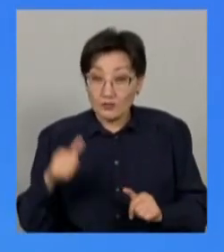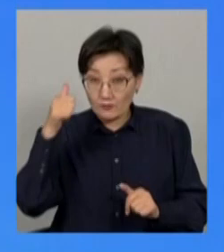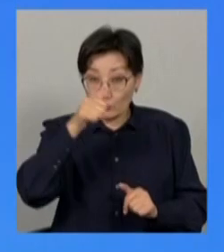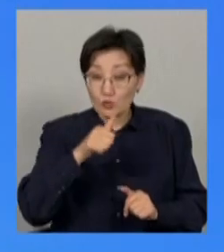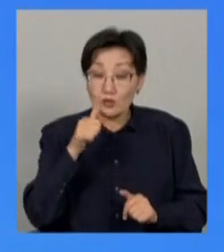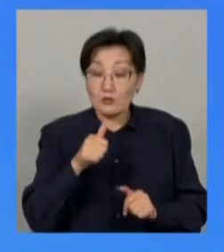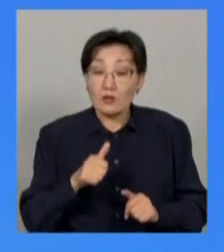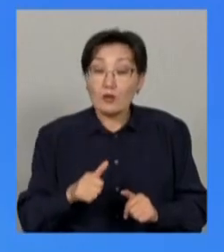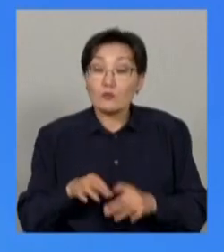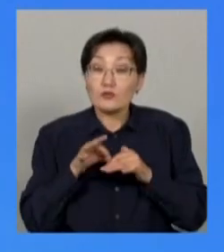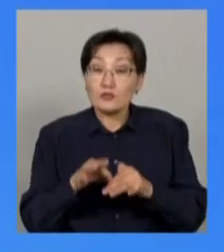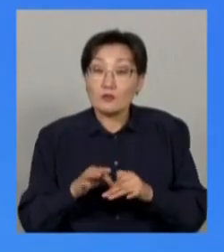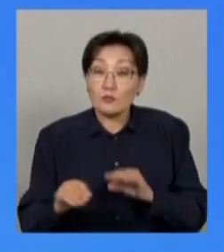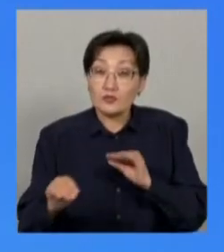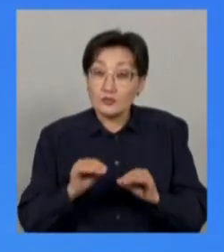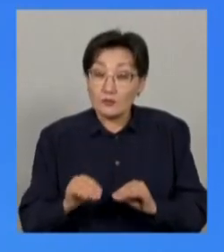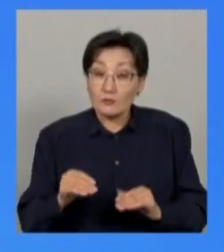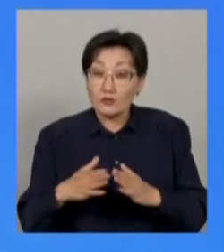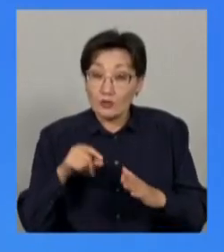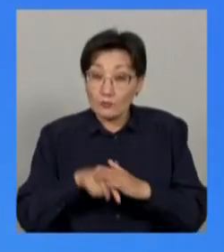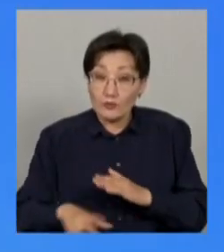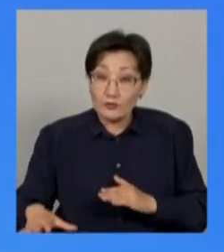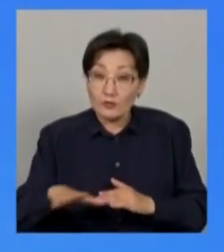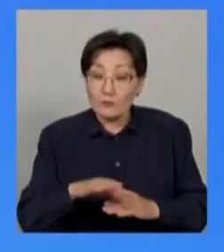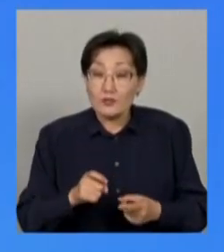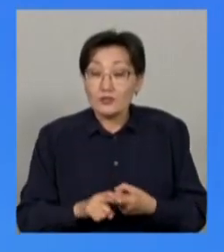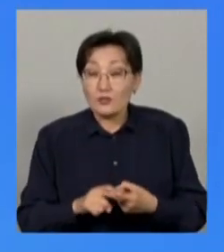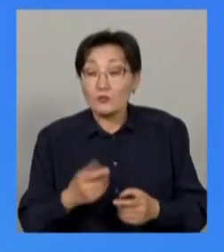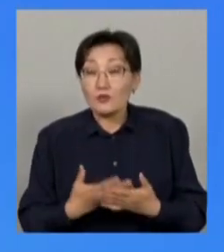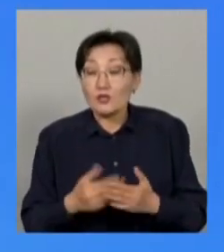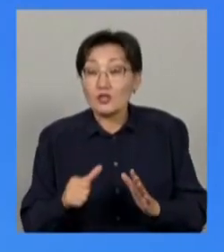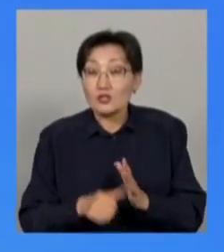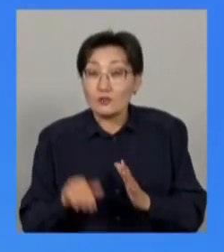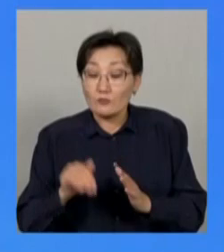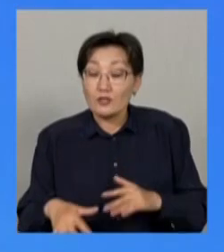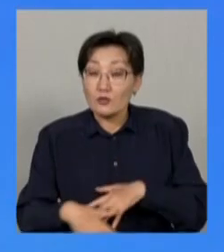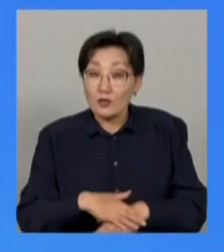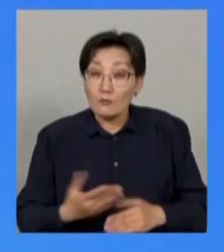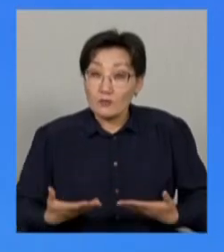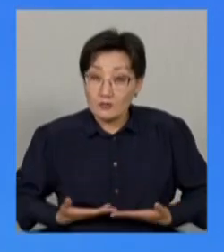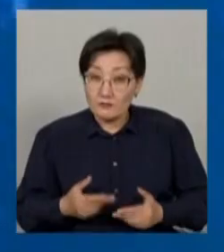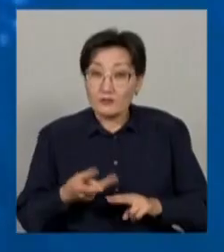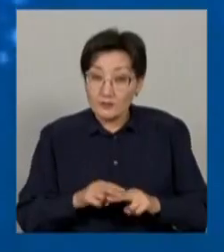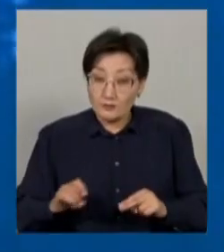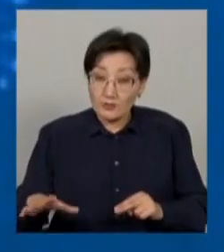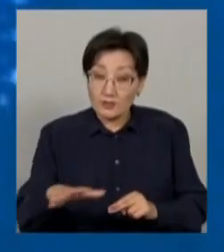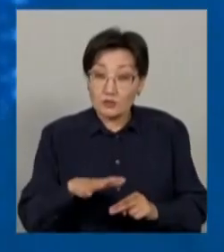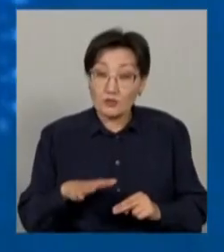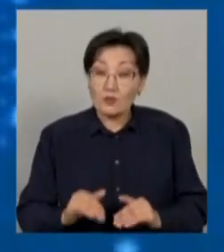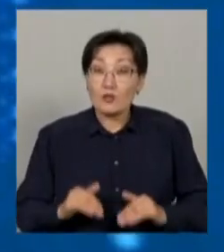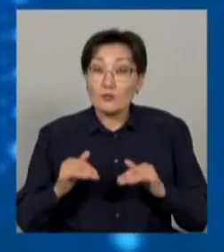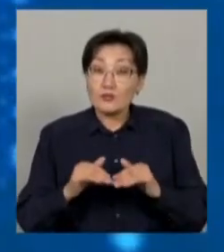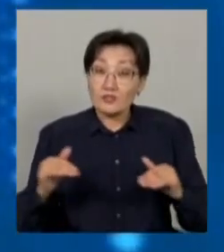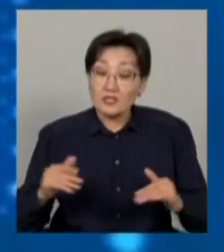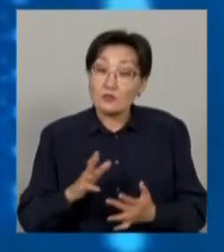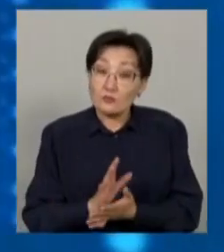года. Проведение благоустройства данных дворов коснется порядка 60 тысяч жителей, проживающих в данных микрорайонах. Высокий